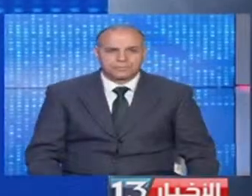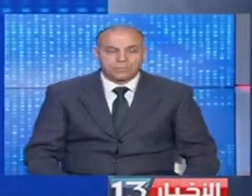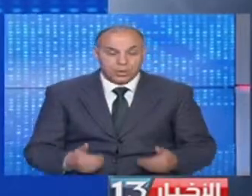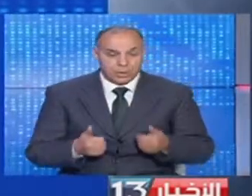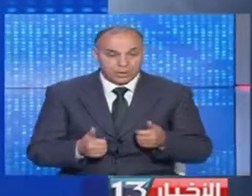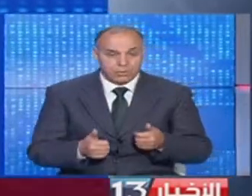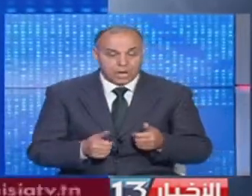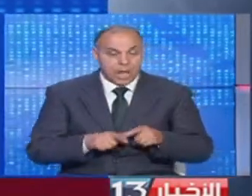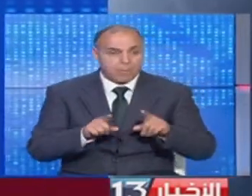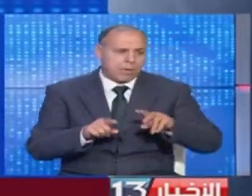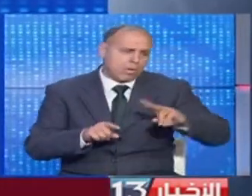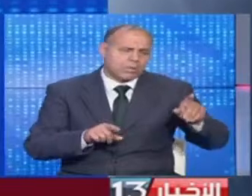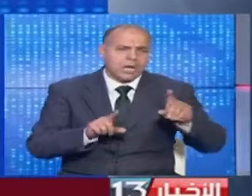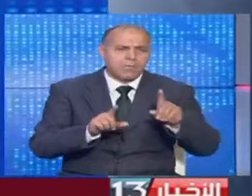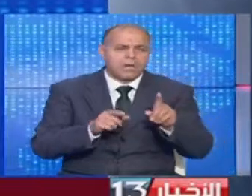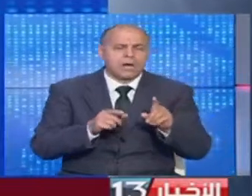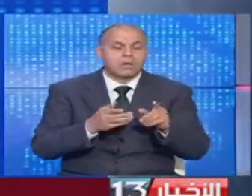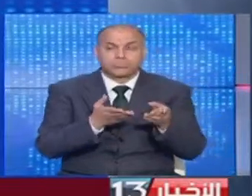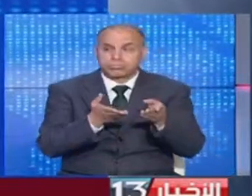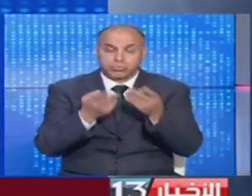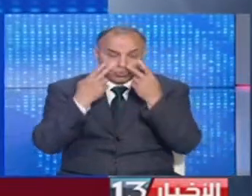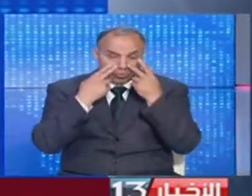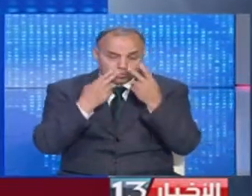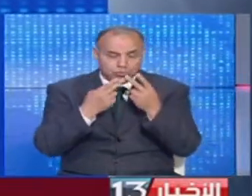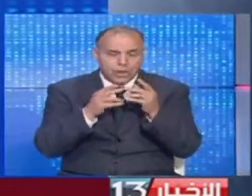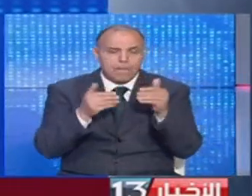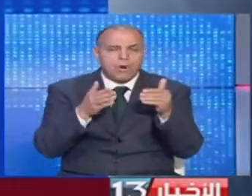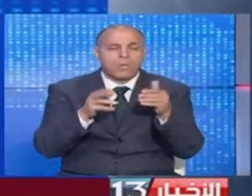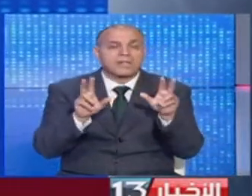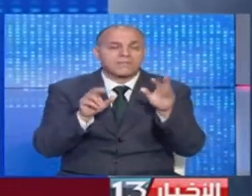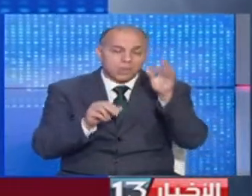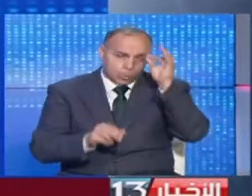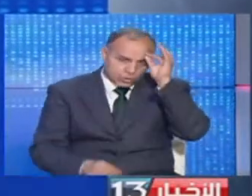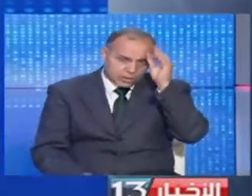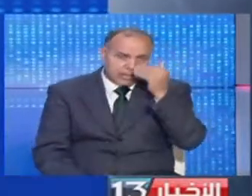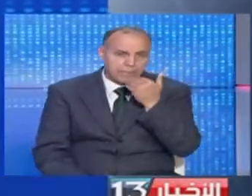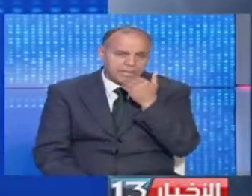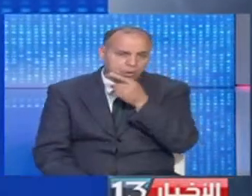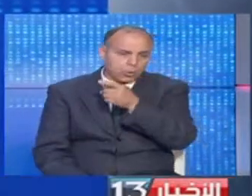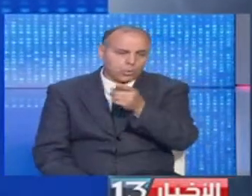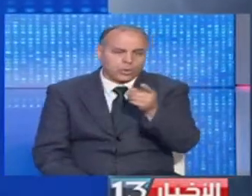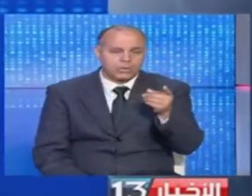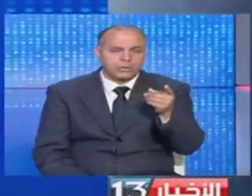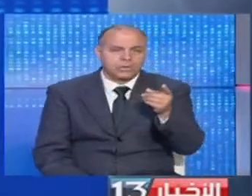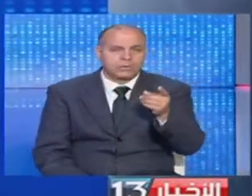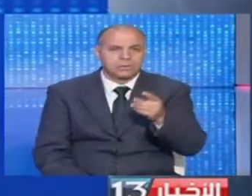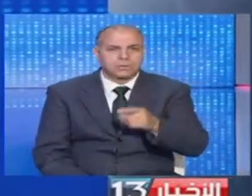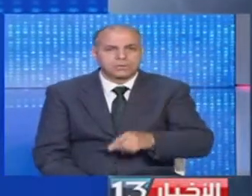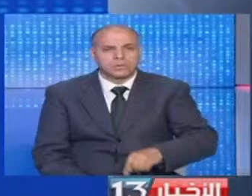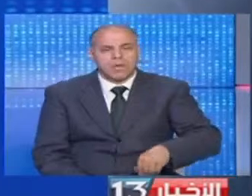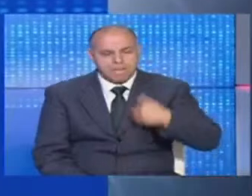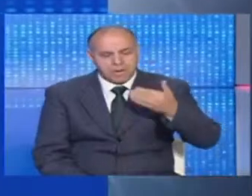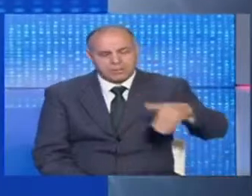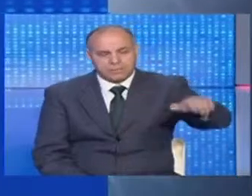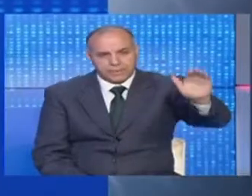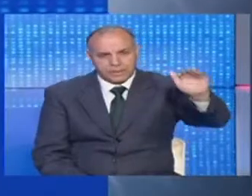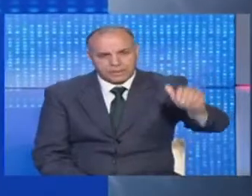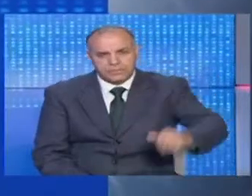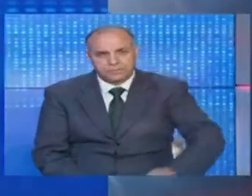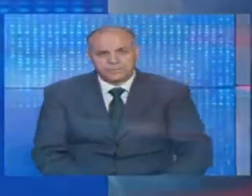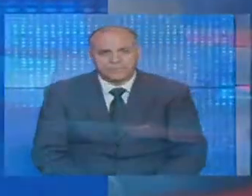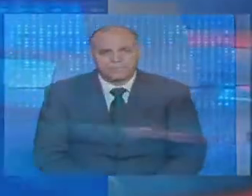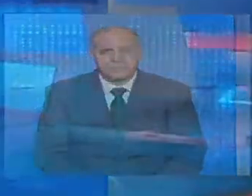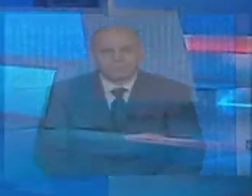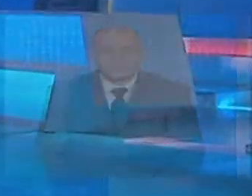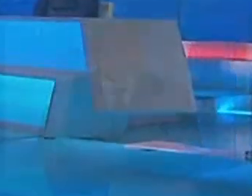هذه الاخبار وغيرها على ذمتكم مشاهدينا عبر بوابه التلفزه التونسيه بيت التونسيين نلقاكم على خير